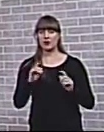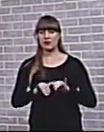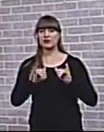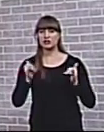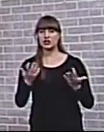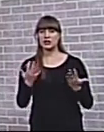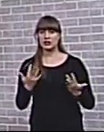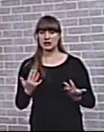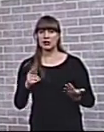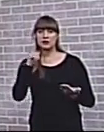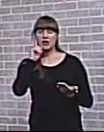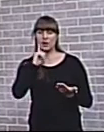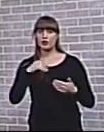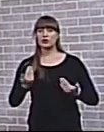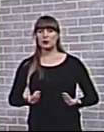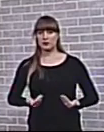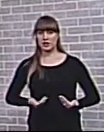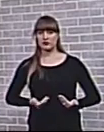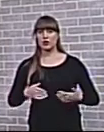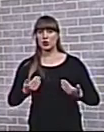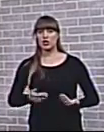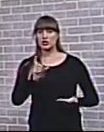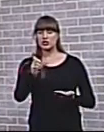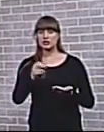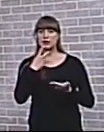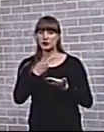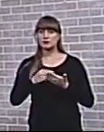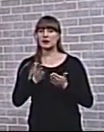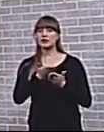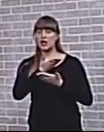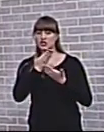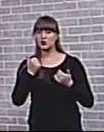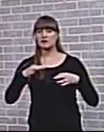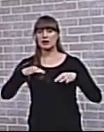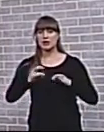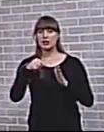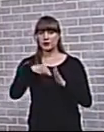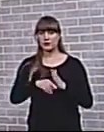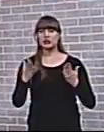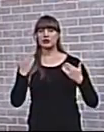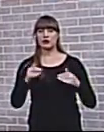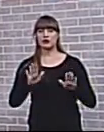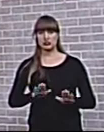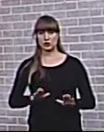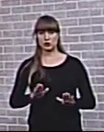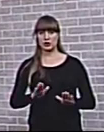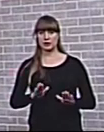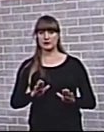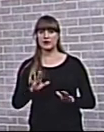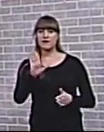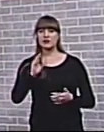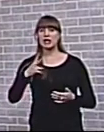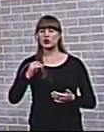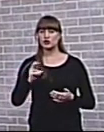требований к комфортному проживанию жителей предусматривает отсутствие автомобилей на внутридворовой территории. Виталий